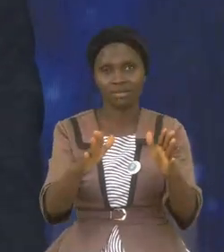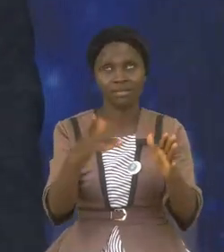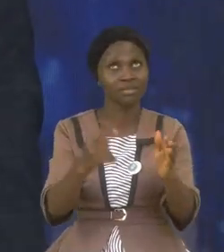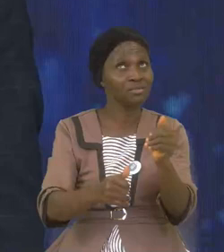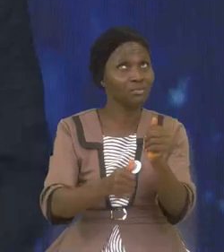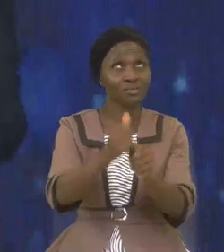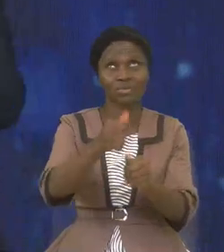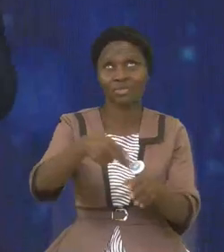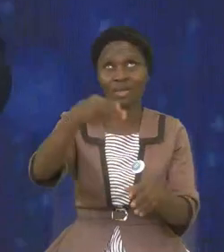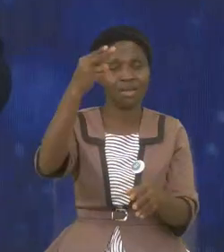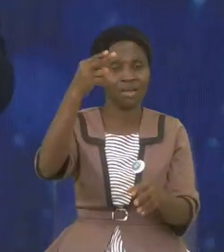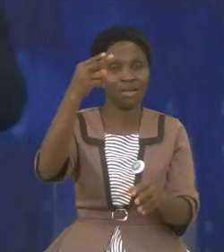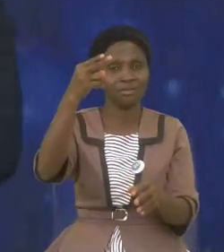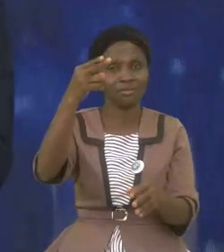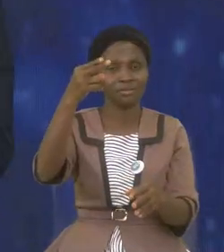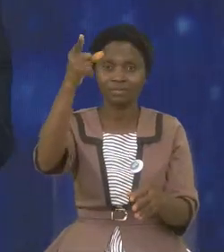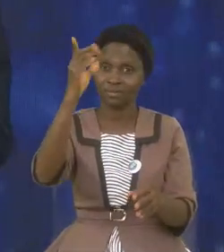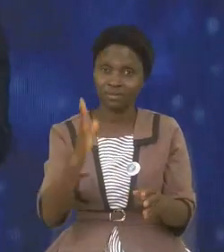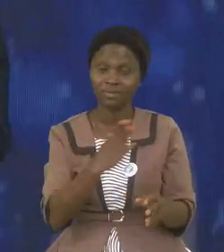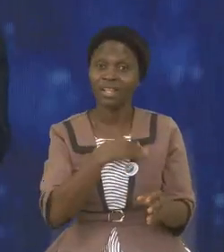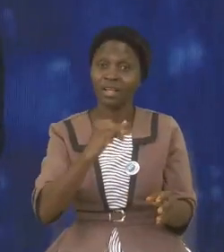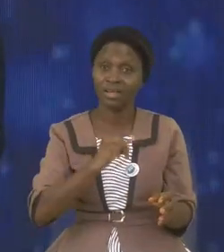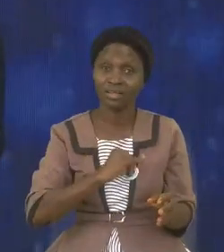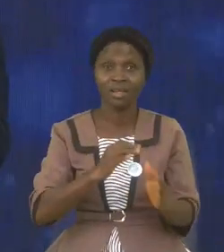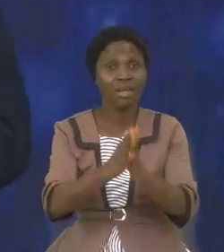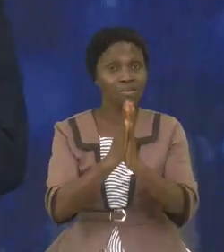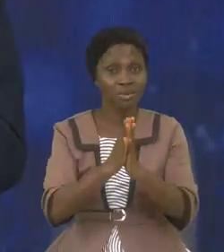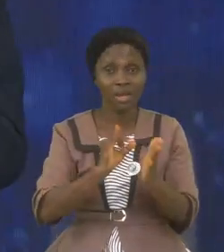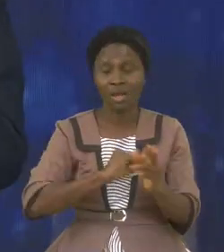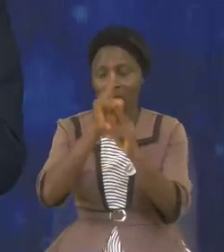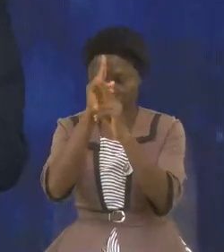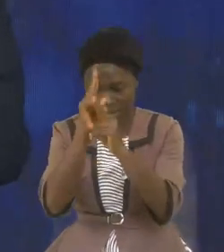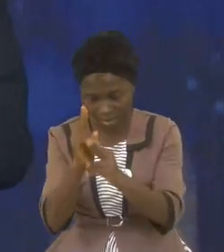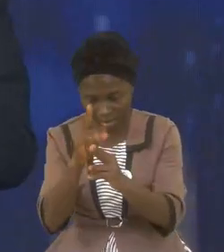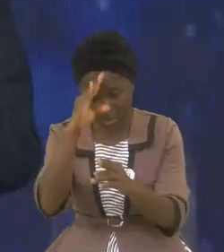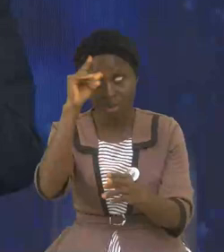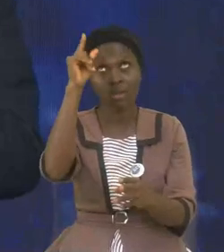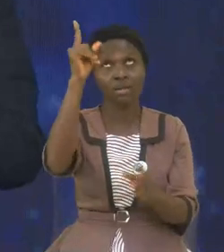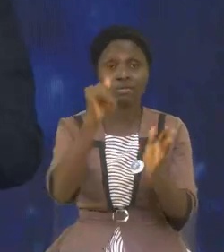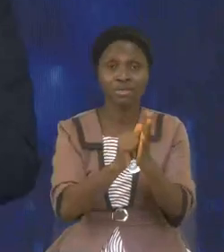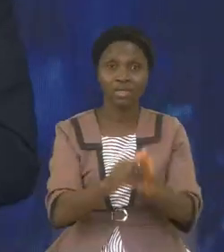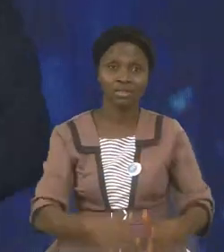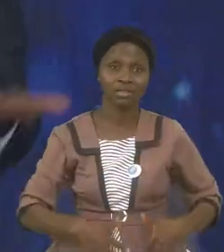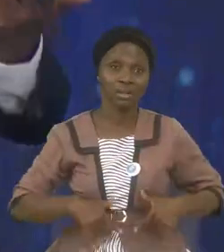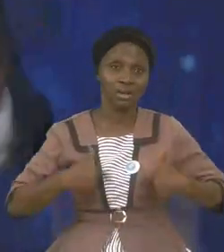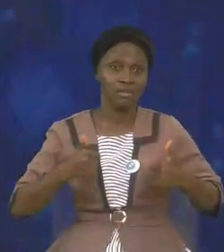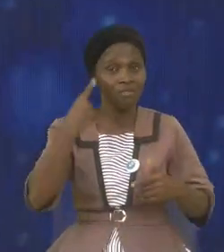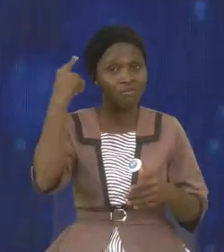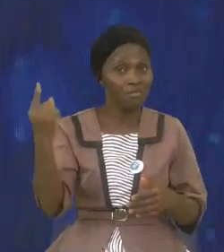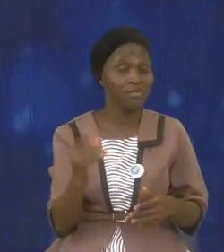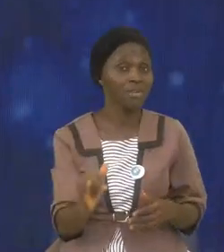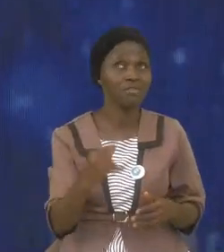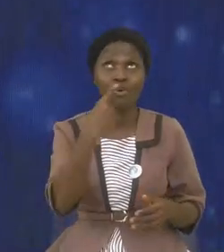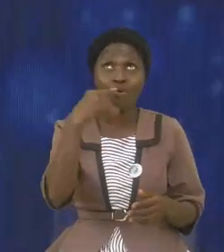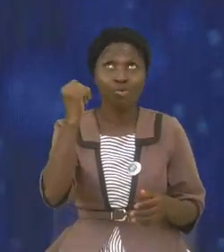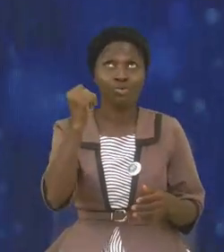la raison me revint. J'ai béni le Dieu très haut. J'ai loué et